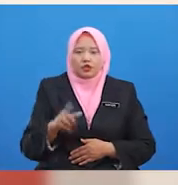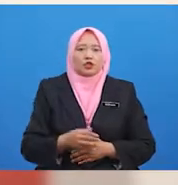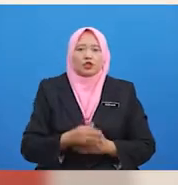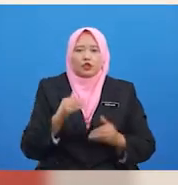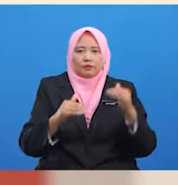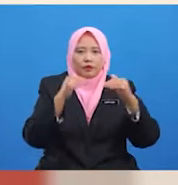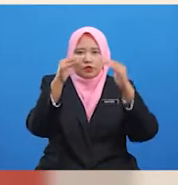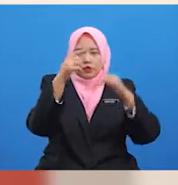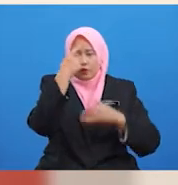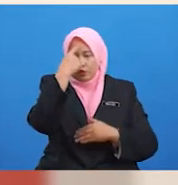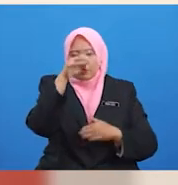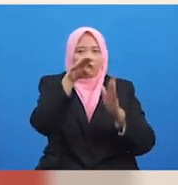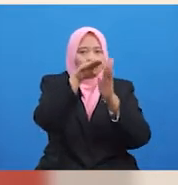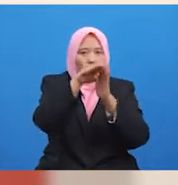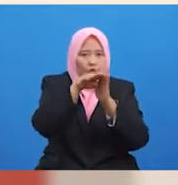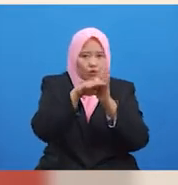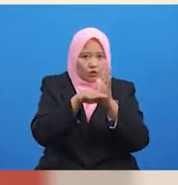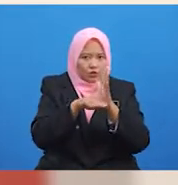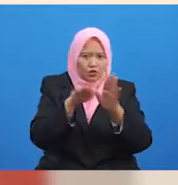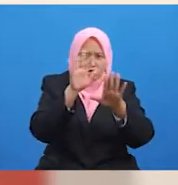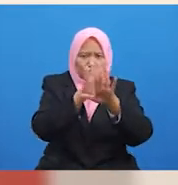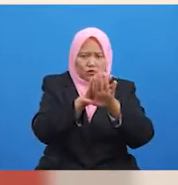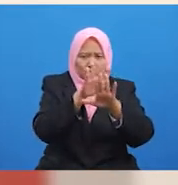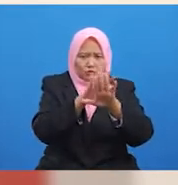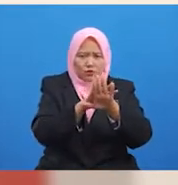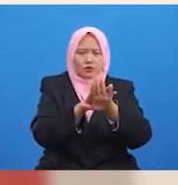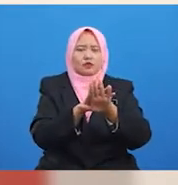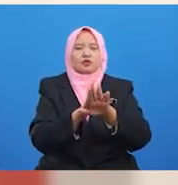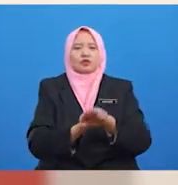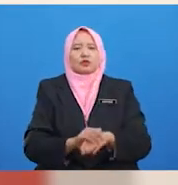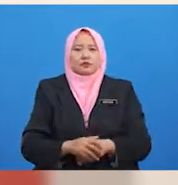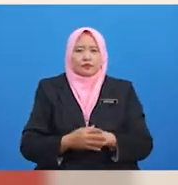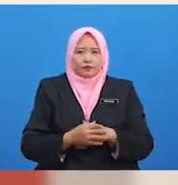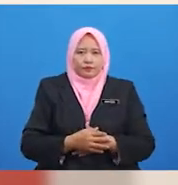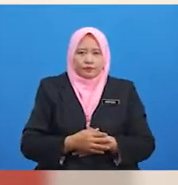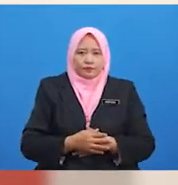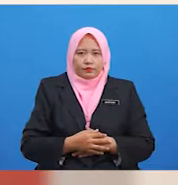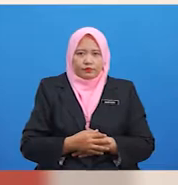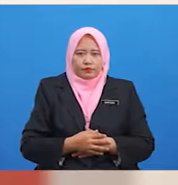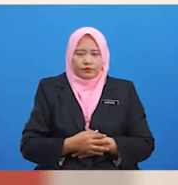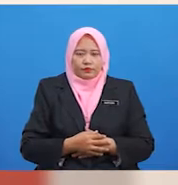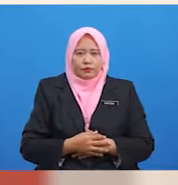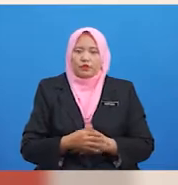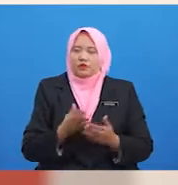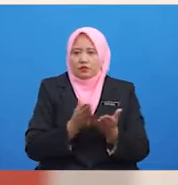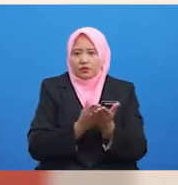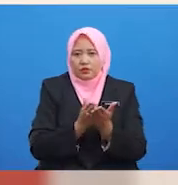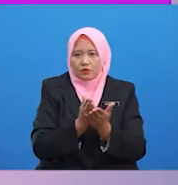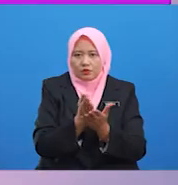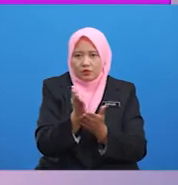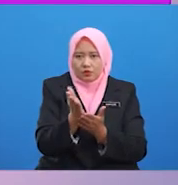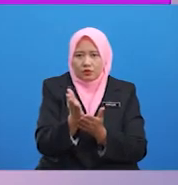untuk mengurangkan kesesakan lalu lintas. Jenis infrastruktur seterusnya